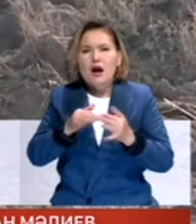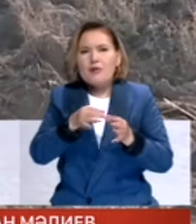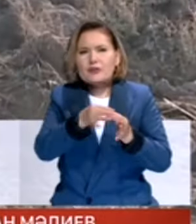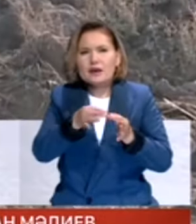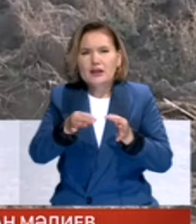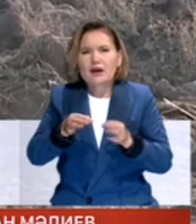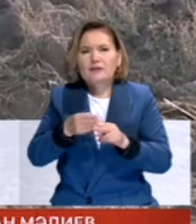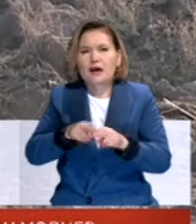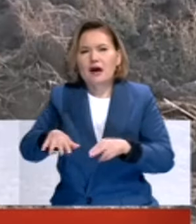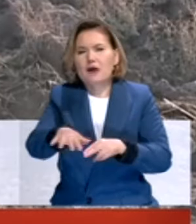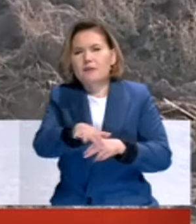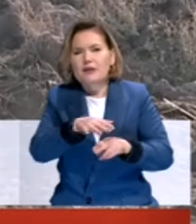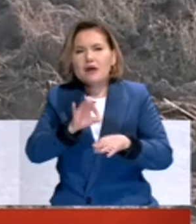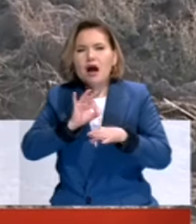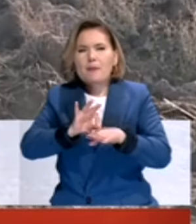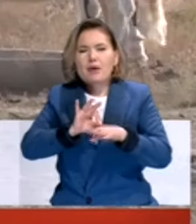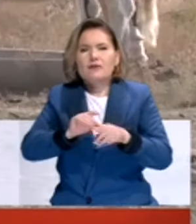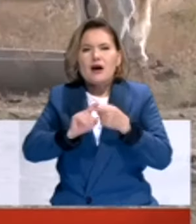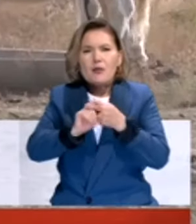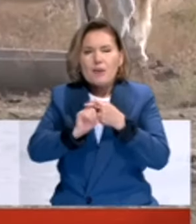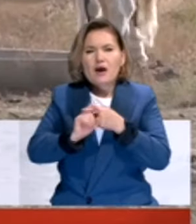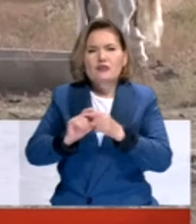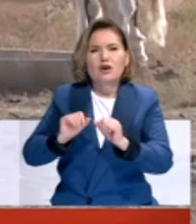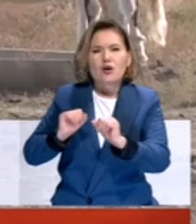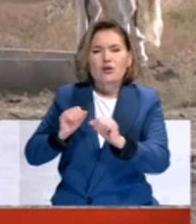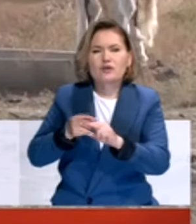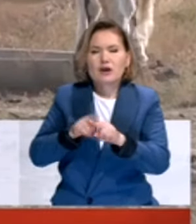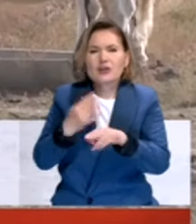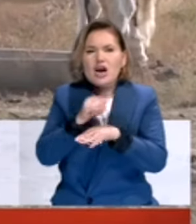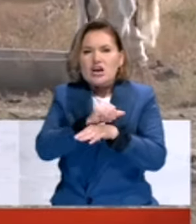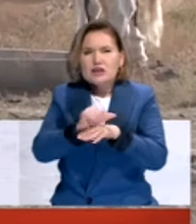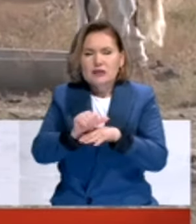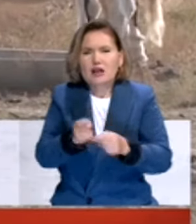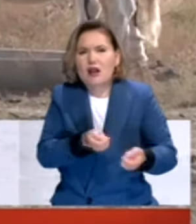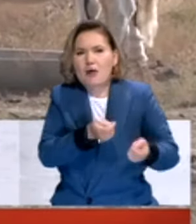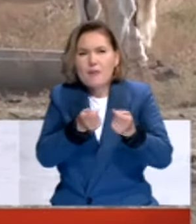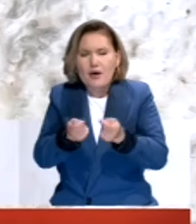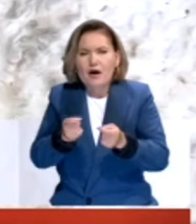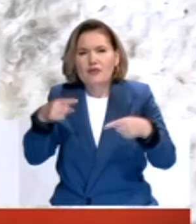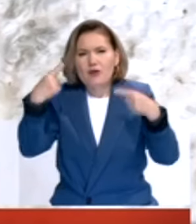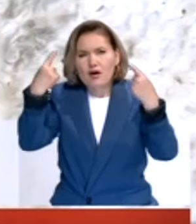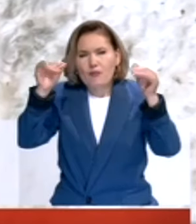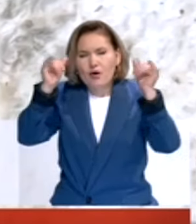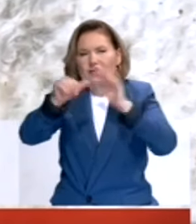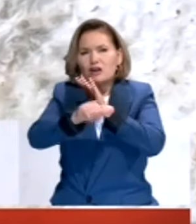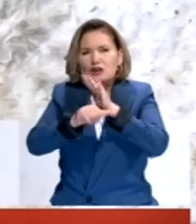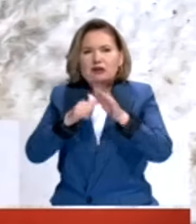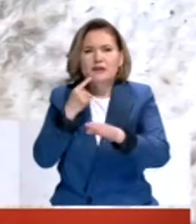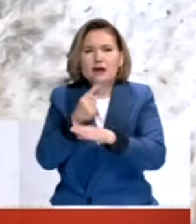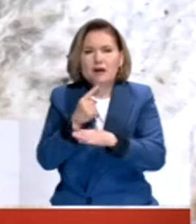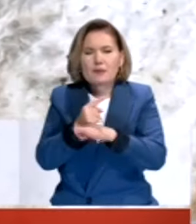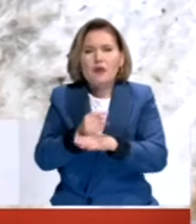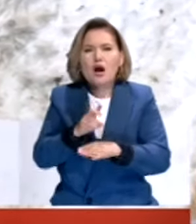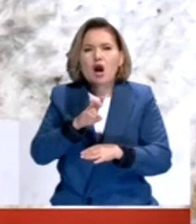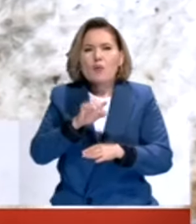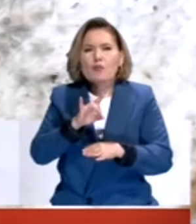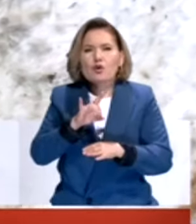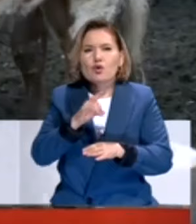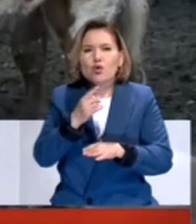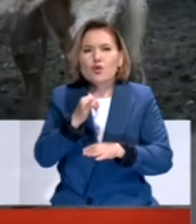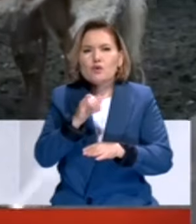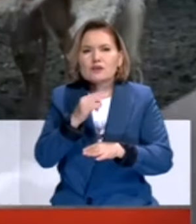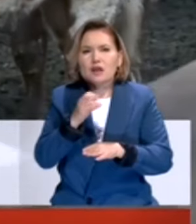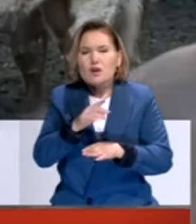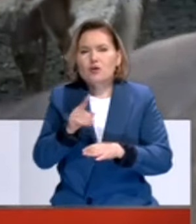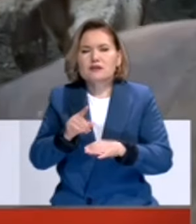Тельман бөлімшесі аумағында індеттің таралуы тоқтағанша сырттан мал әкелуге және шығаруға қатаң тыйым салынады. Бруцеллез анықталған